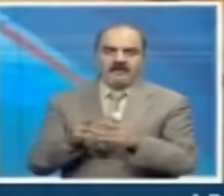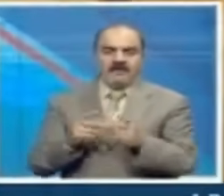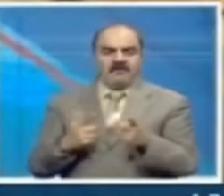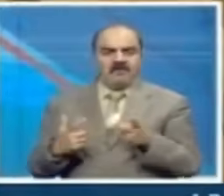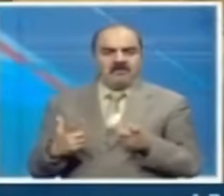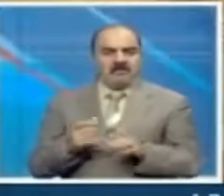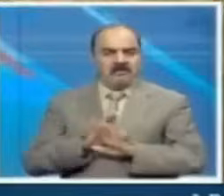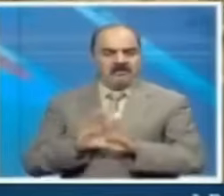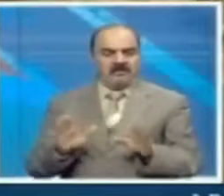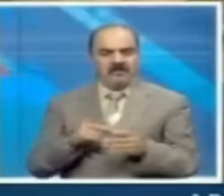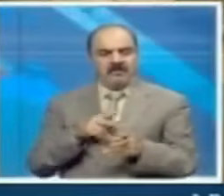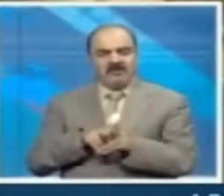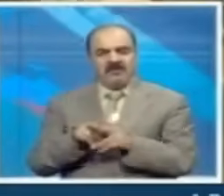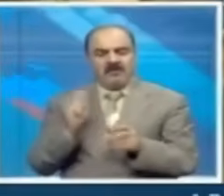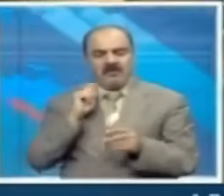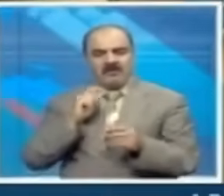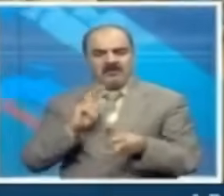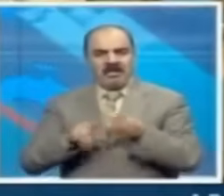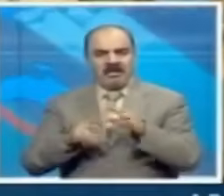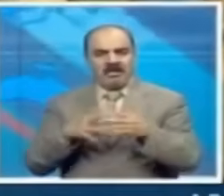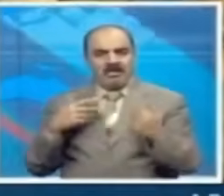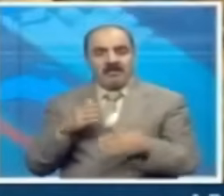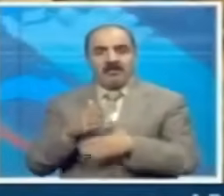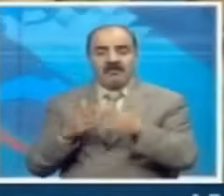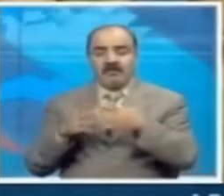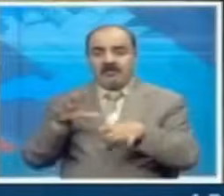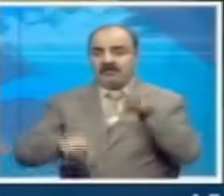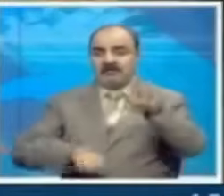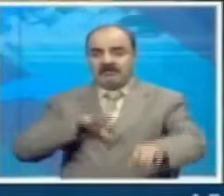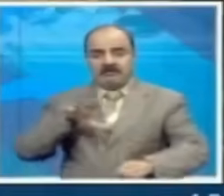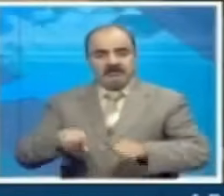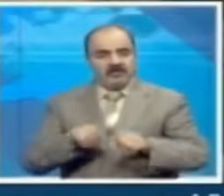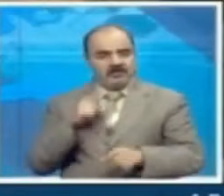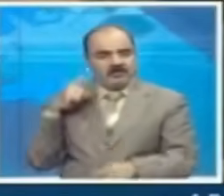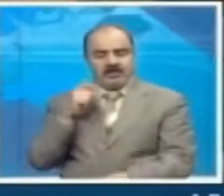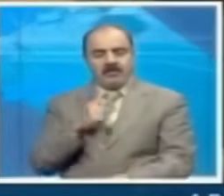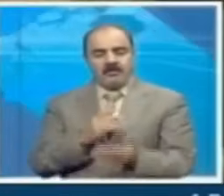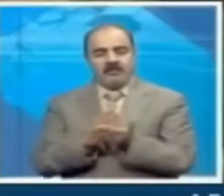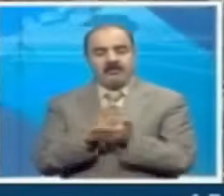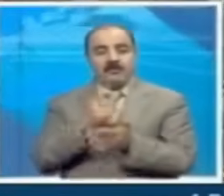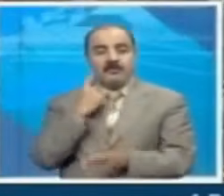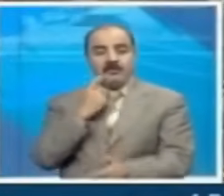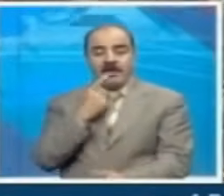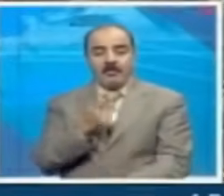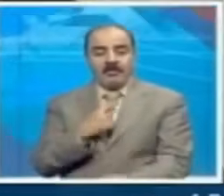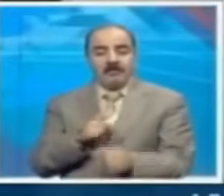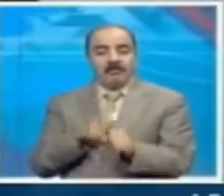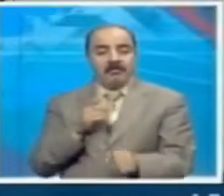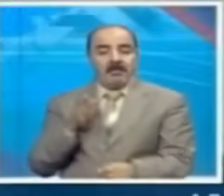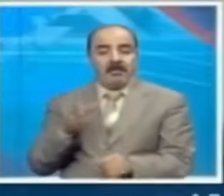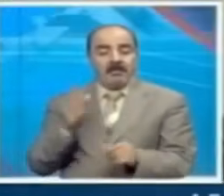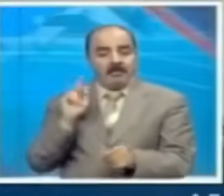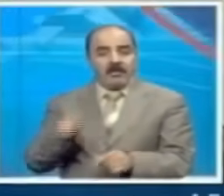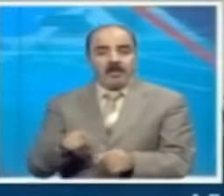النار ولكل العمليات الحربية وإخلاء المدن والقرى. وقالت الخارجية السودانية إن قوات الدعم السريع تفرض